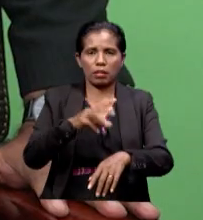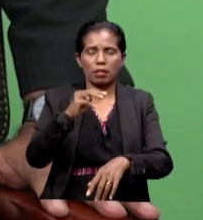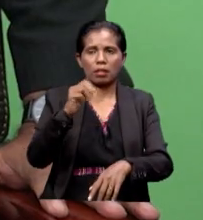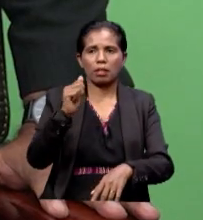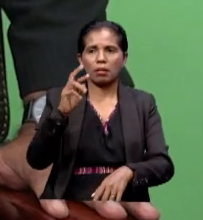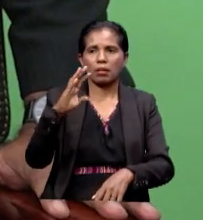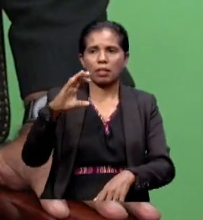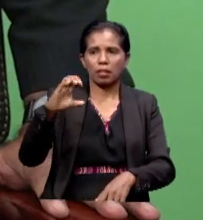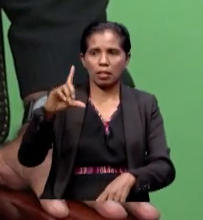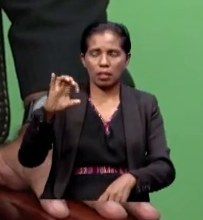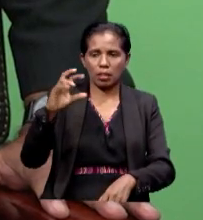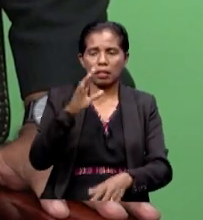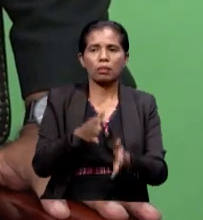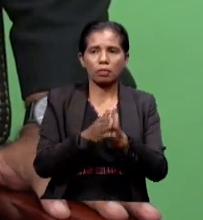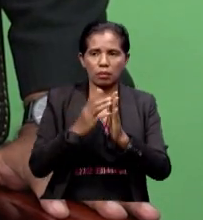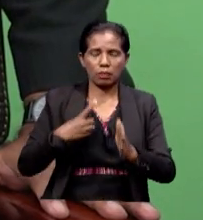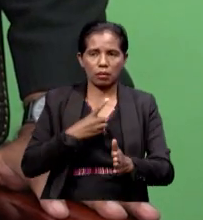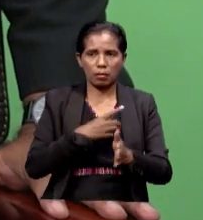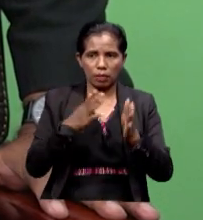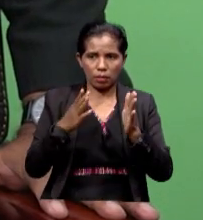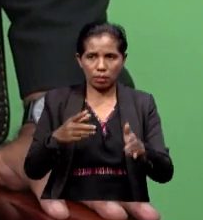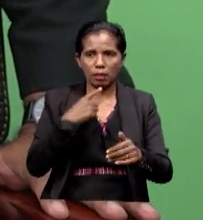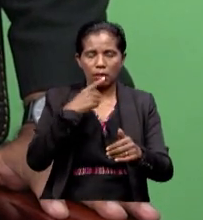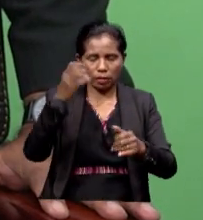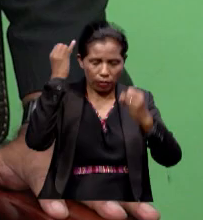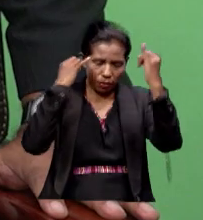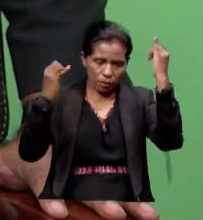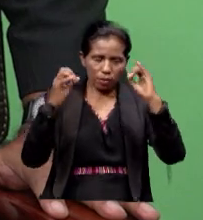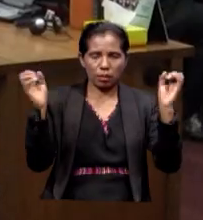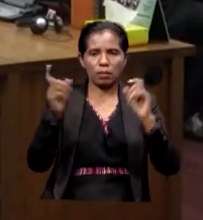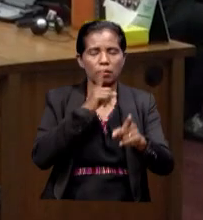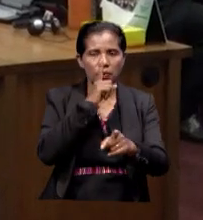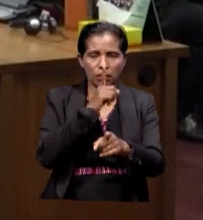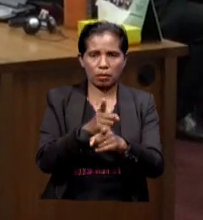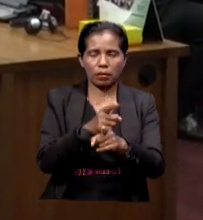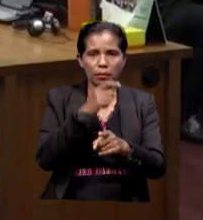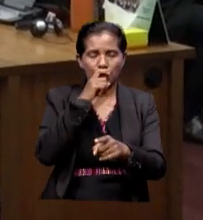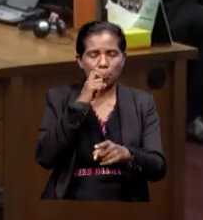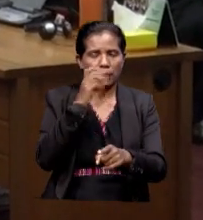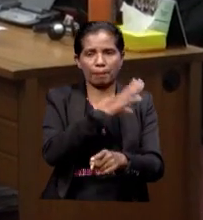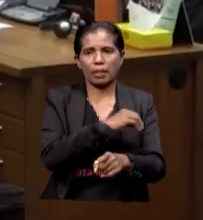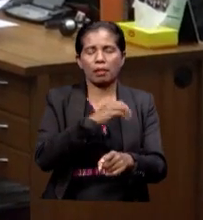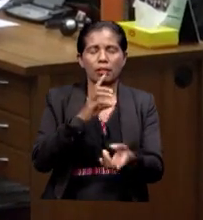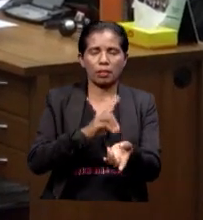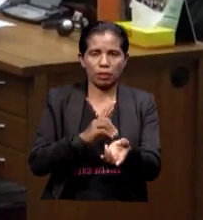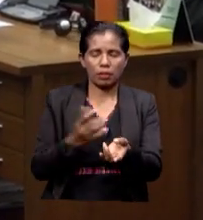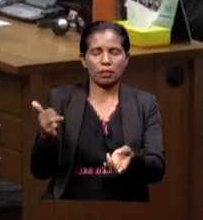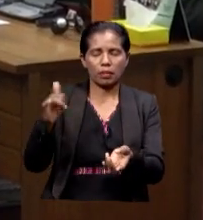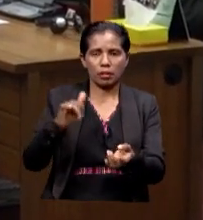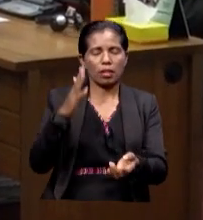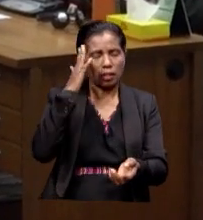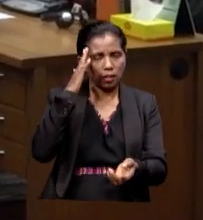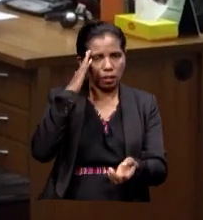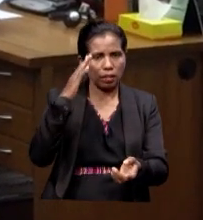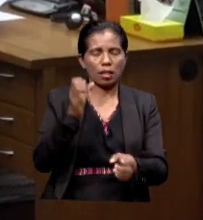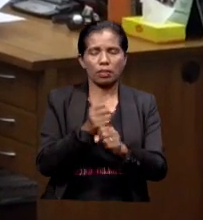Correa husu ba deputado sira atu la bele levanta informasang nebe la ia faktus ia plenaria tamba pessoal sau de sira hatene atu halo servisu ho